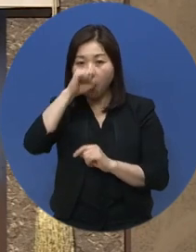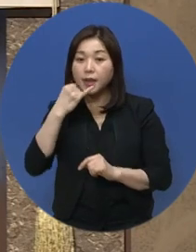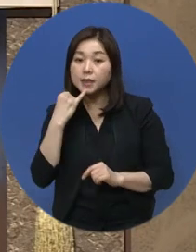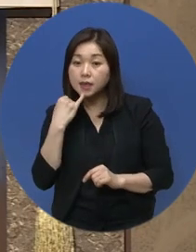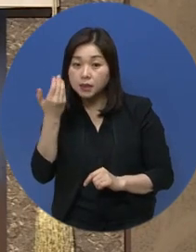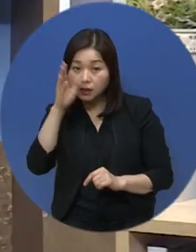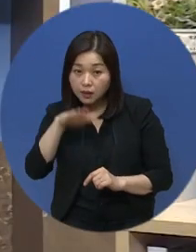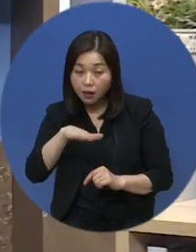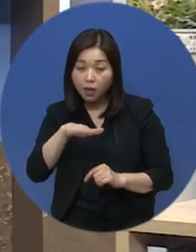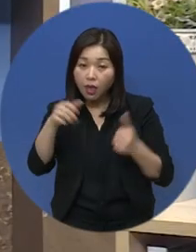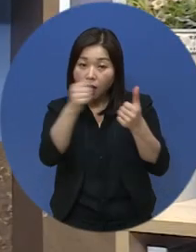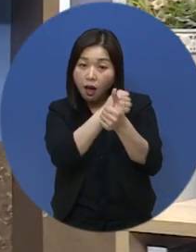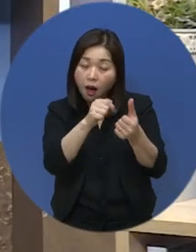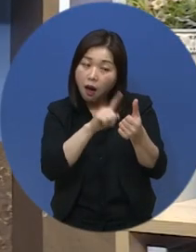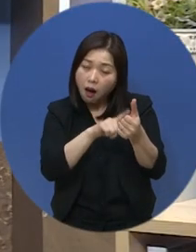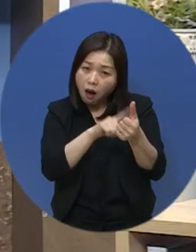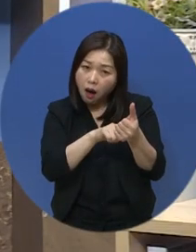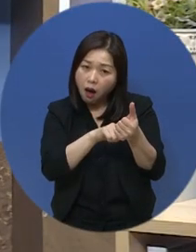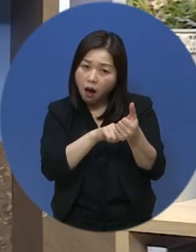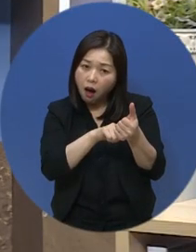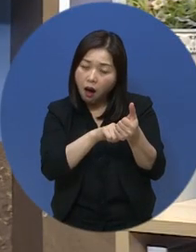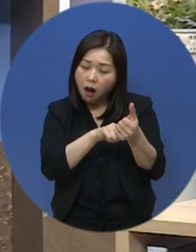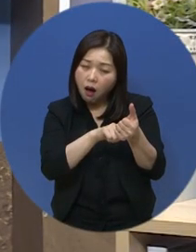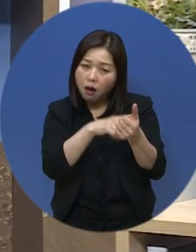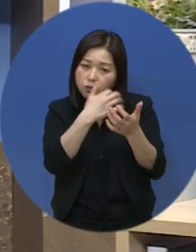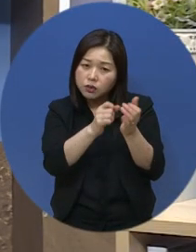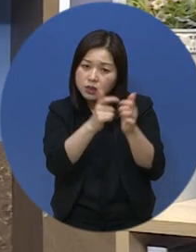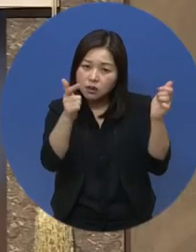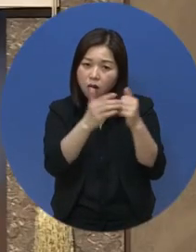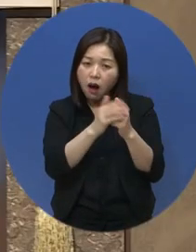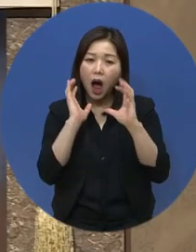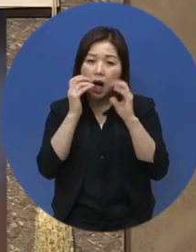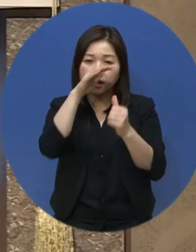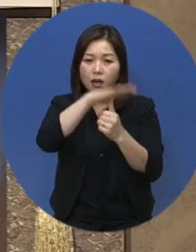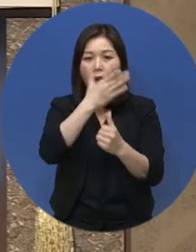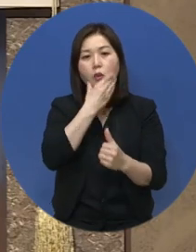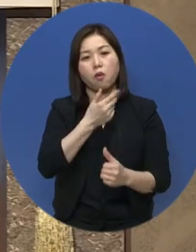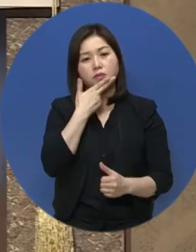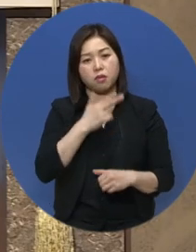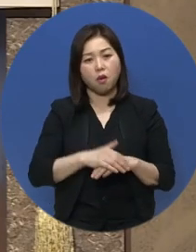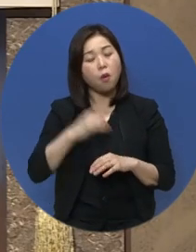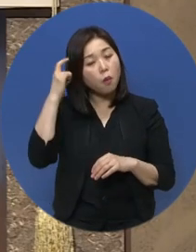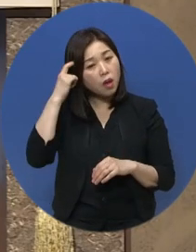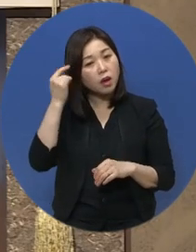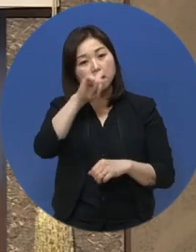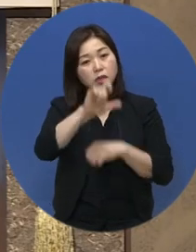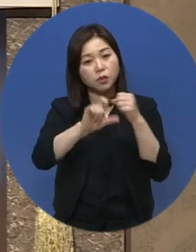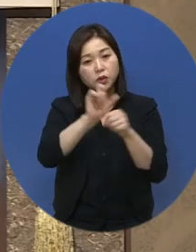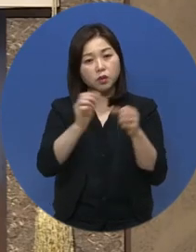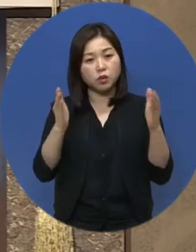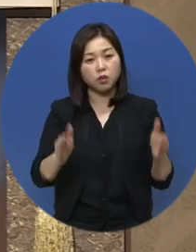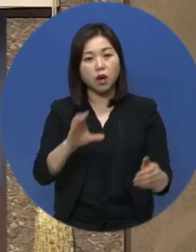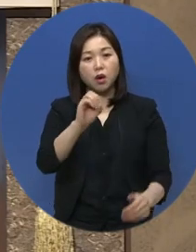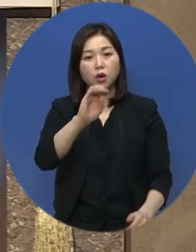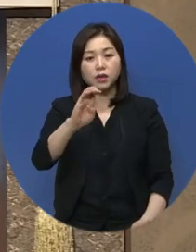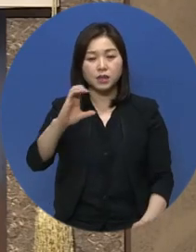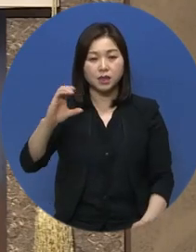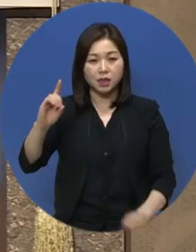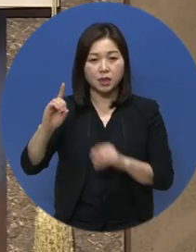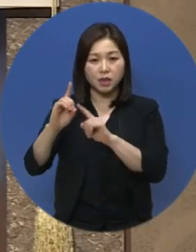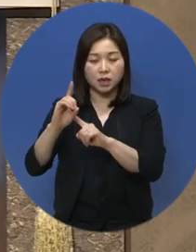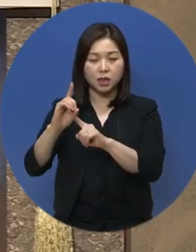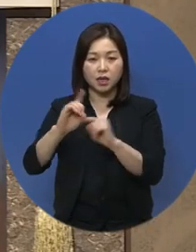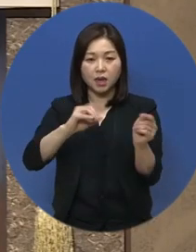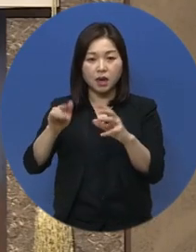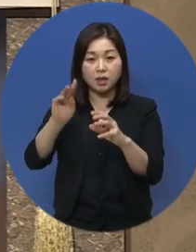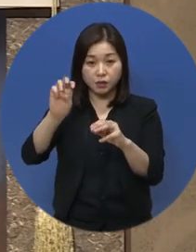더 많아지는 거예요. 아이들은 더 행복하지 않은 거예요. 그 증거가요. 15년째 우리가 OECD 34개국 중에서 네. 아동 행복